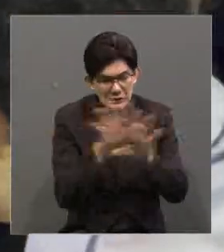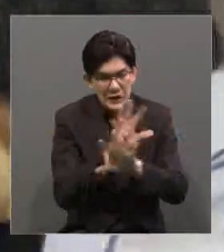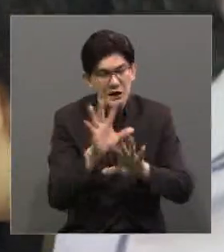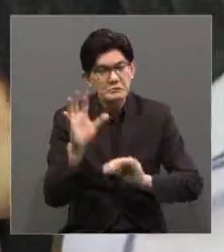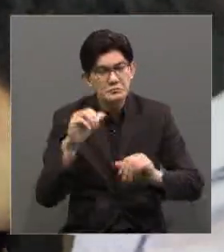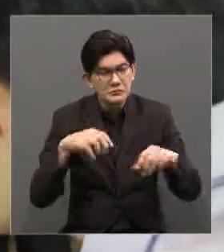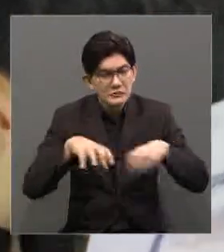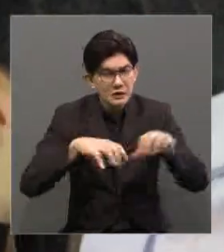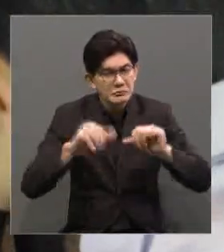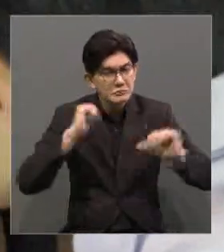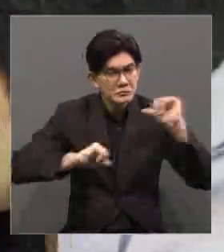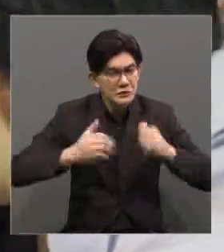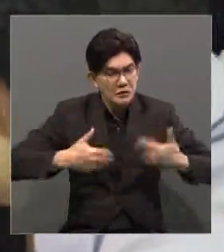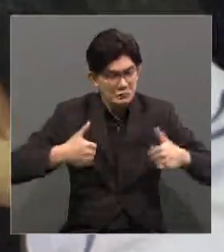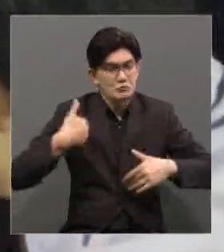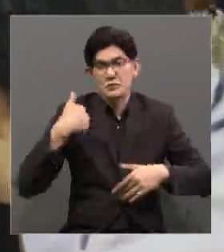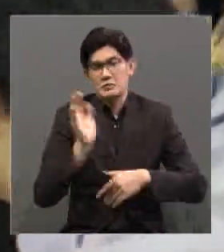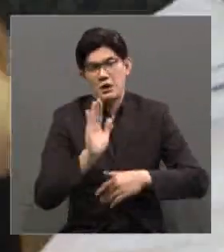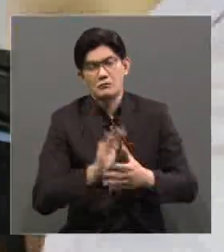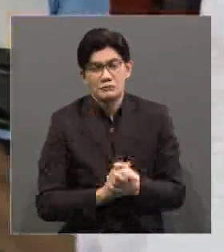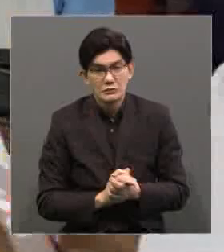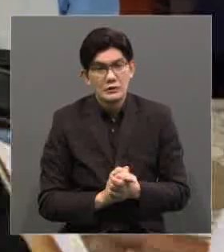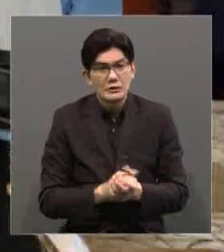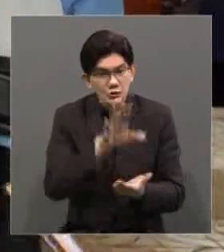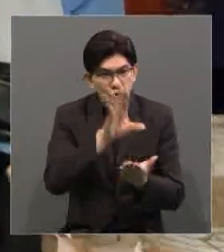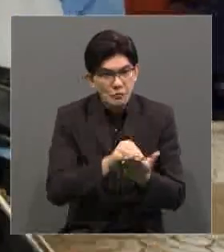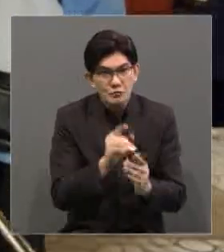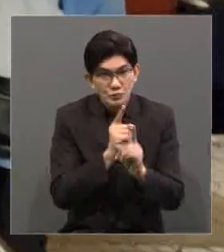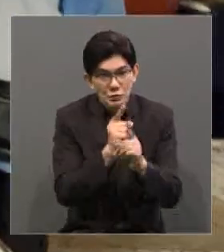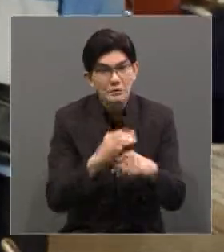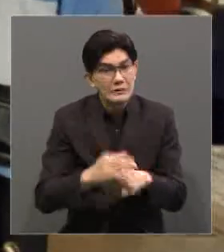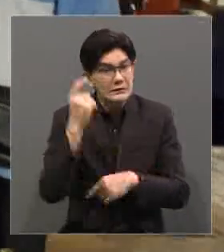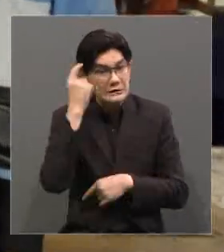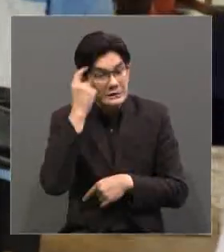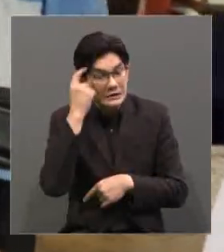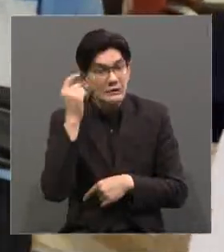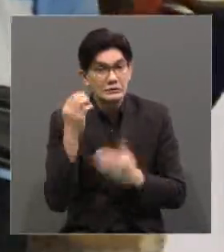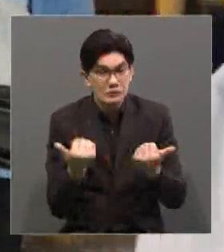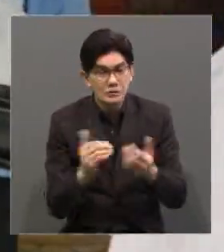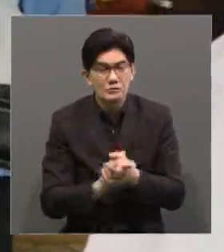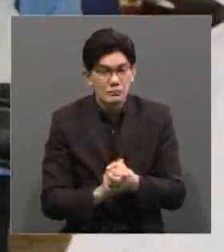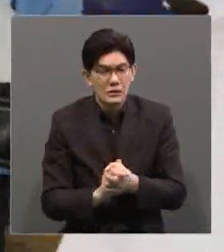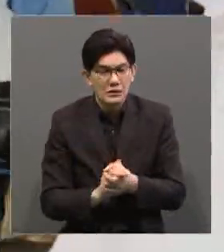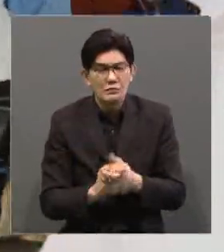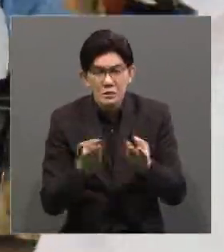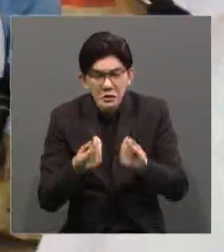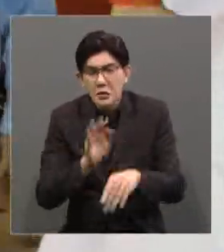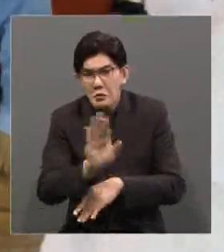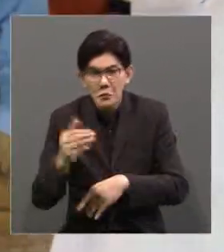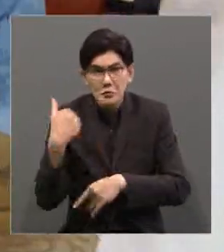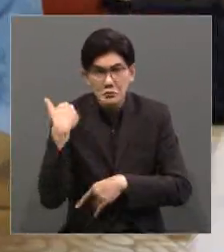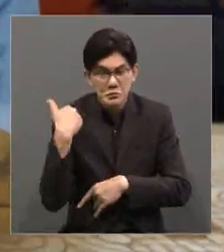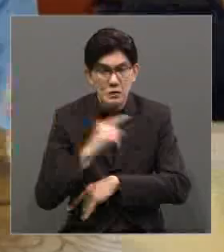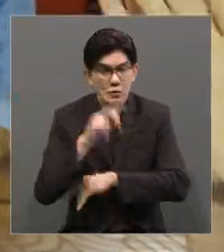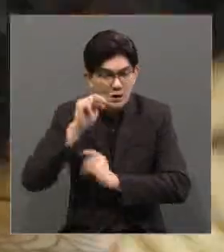ดังนั้นจึงอยากให้หลีกเลี่ยงซึ่งเรื่องนี้ก็น่าจะอยู่ที่ข้อเท็จจริงด้วยนะครับว่าแต่ละกรณีเนี่ยมีที่มาที่ไปอย่างไรส่วนในช่วงเทศกาลสง